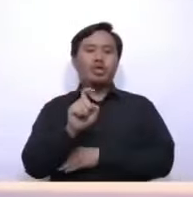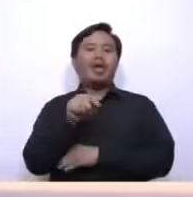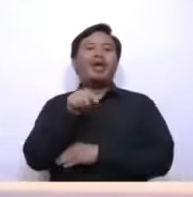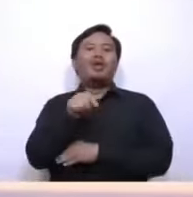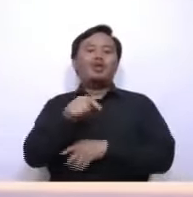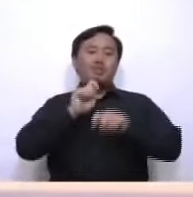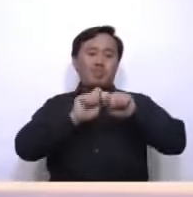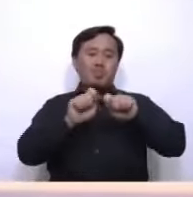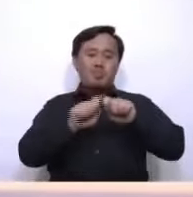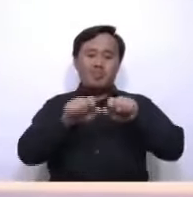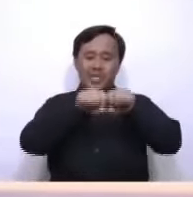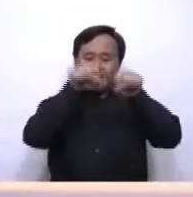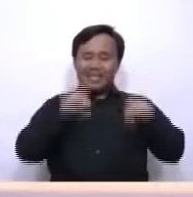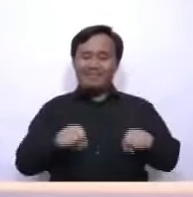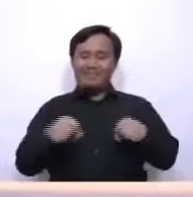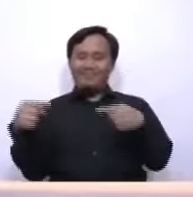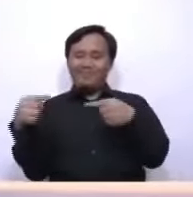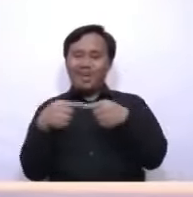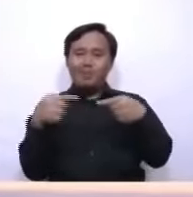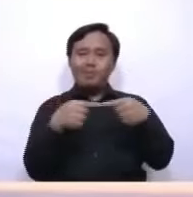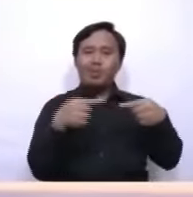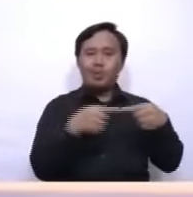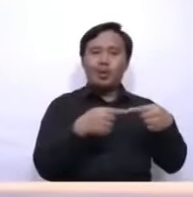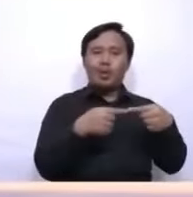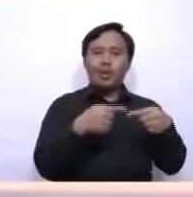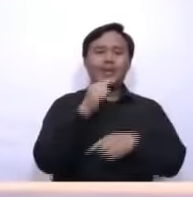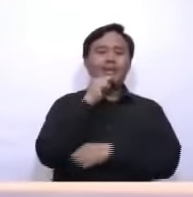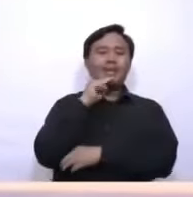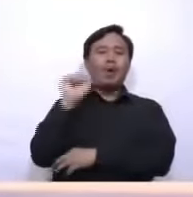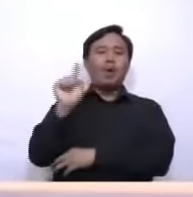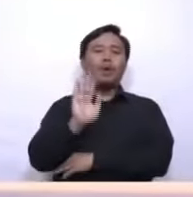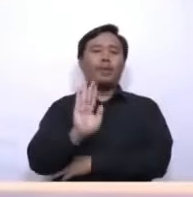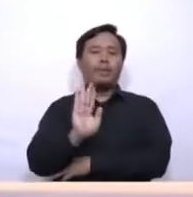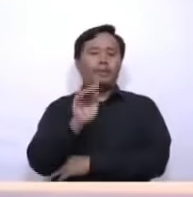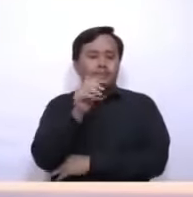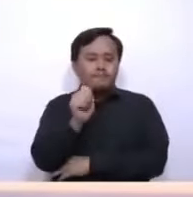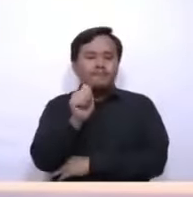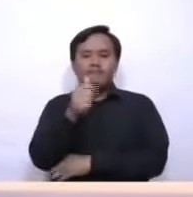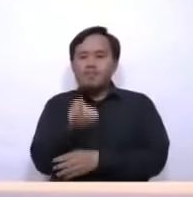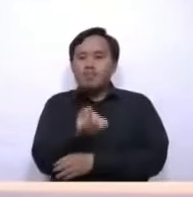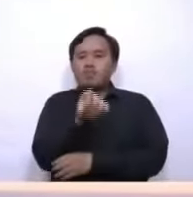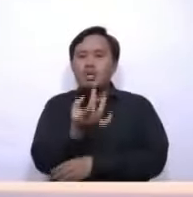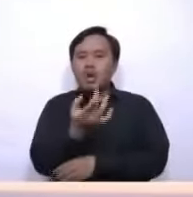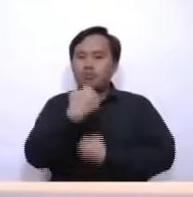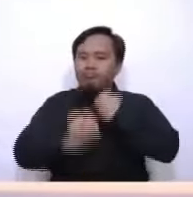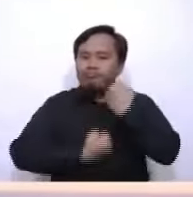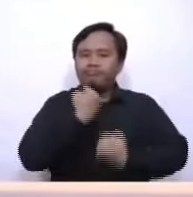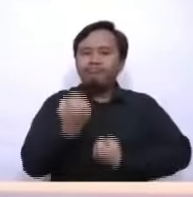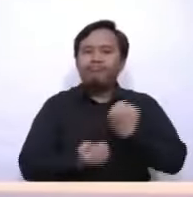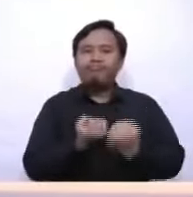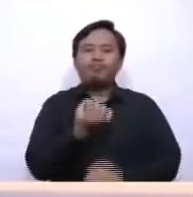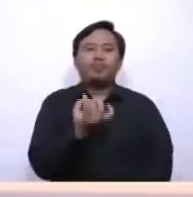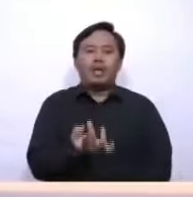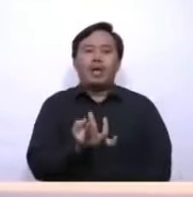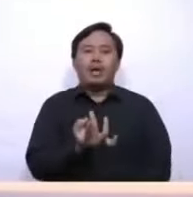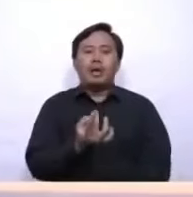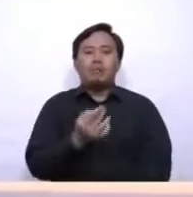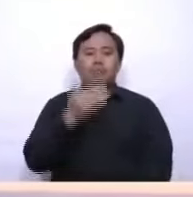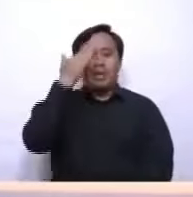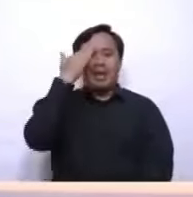kemudian dibuat sistem yang terintegrasi, insya Allah ini akan bisa lebih mudah untuk dilakukan. Kenapa muncul